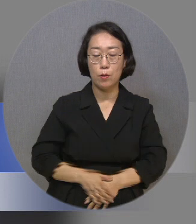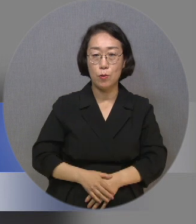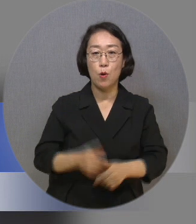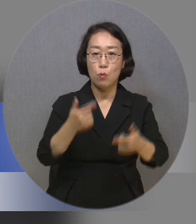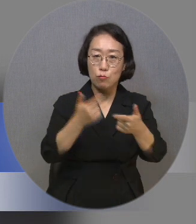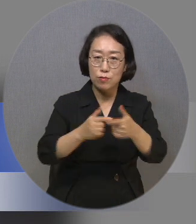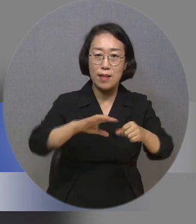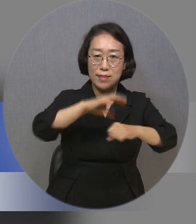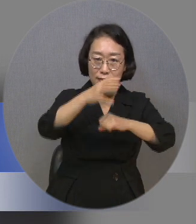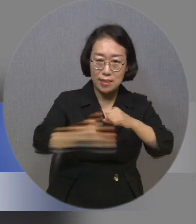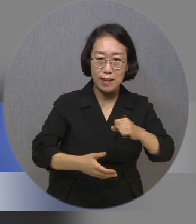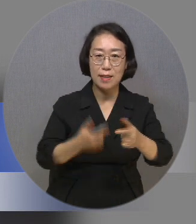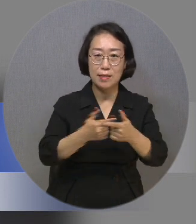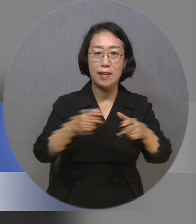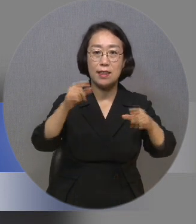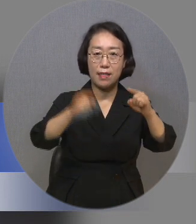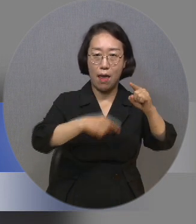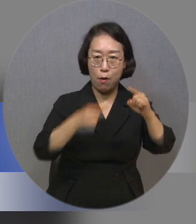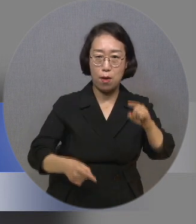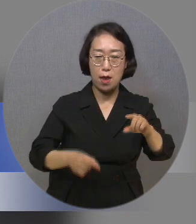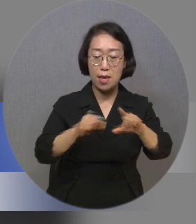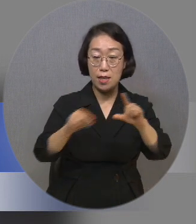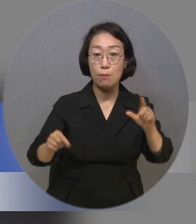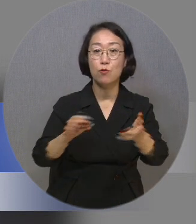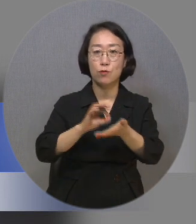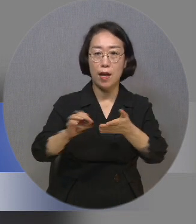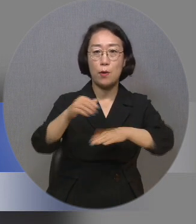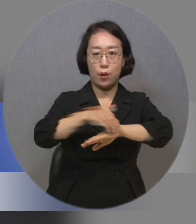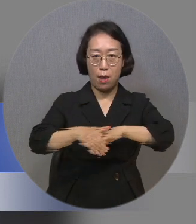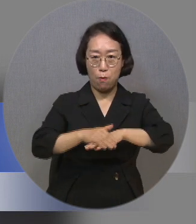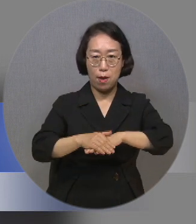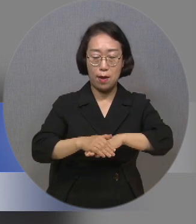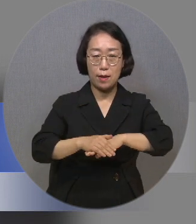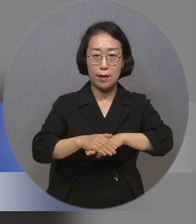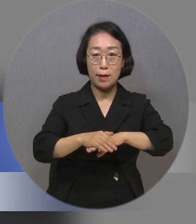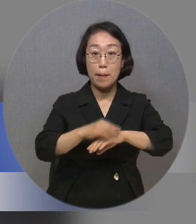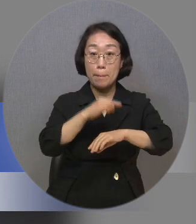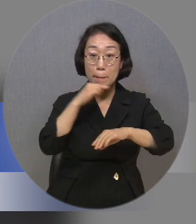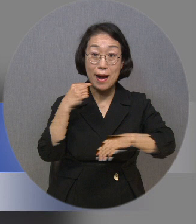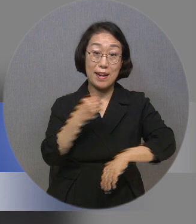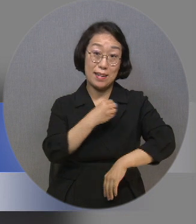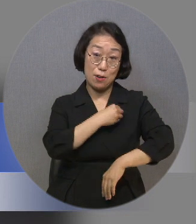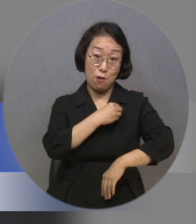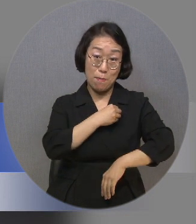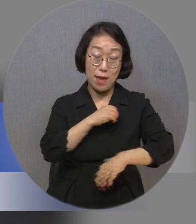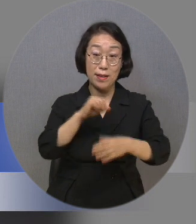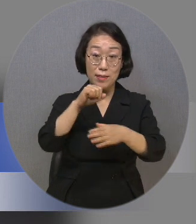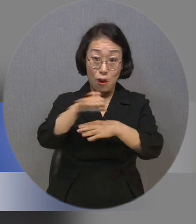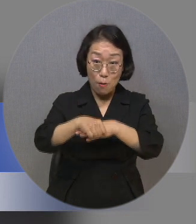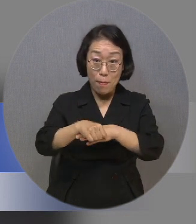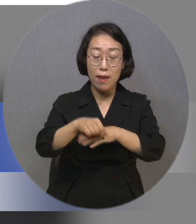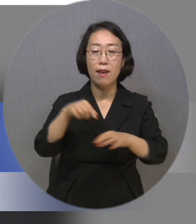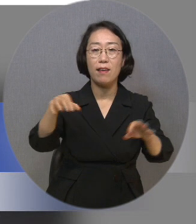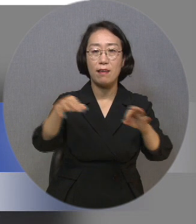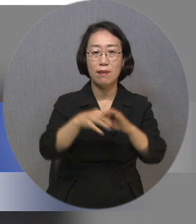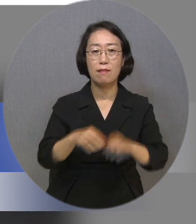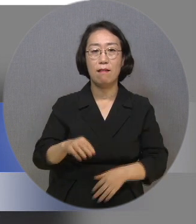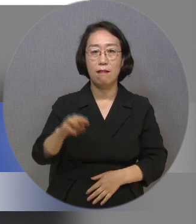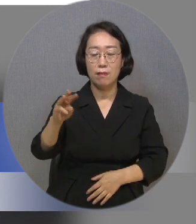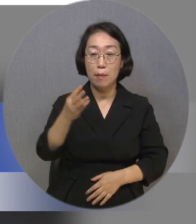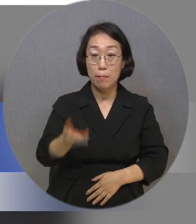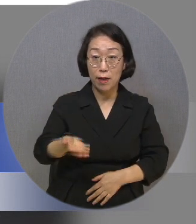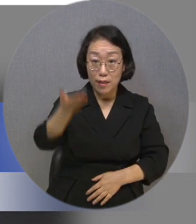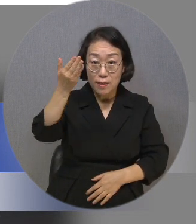세계장애인대회에 지원될 예정입니다. 현재까지 사랑의 열매 나눔 명문기업 수는 372개로 부산은